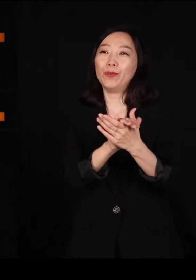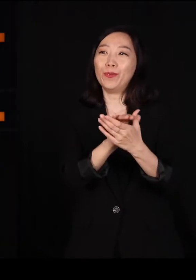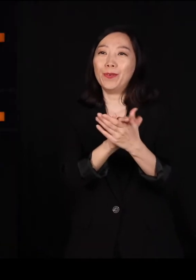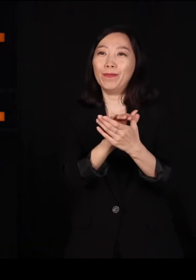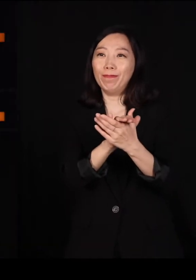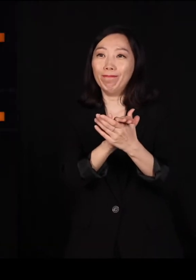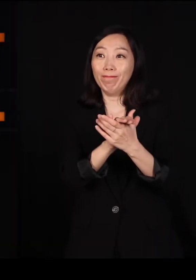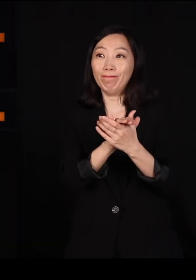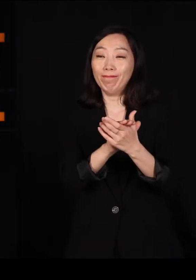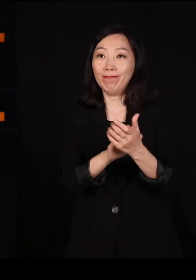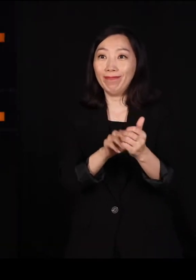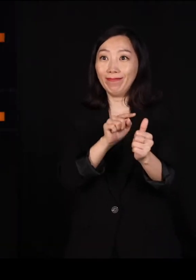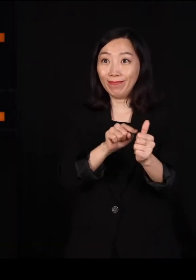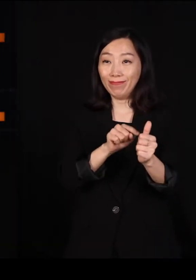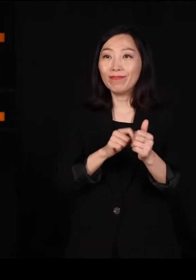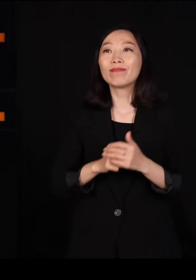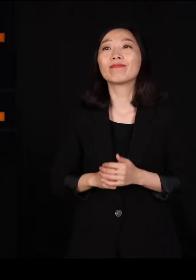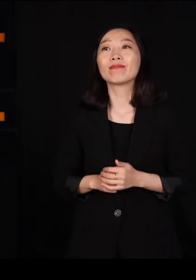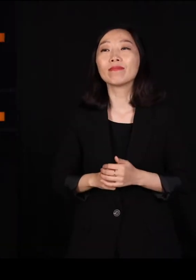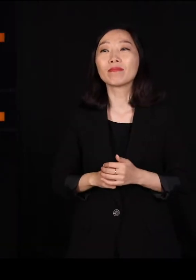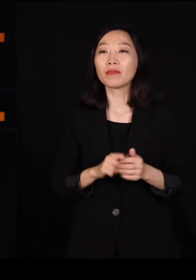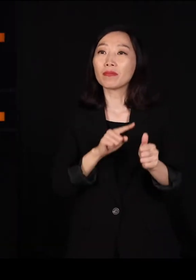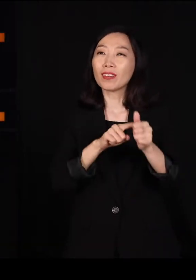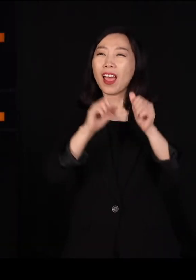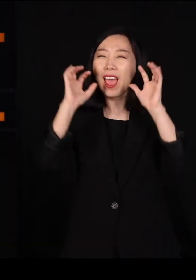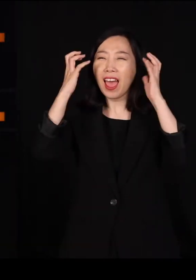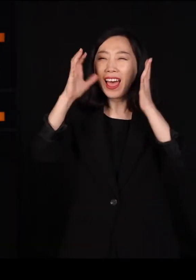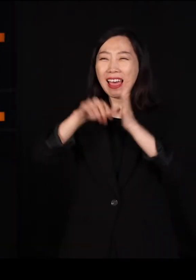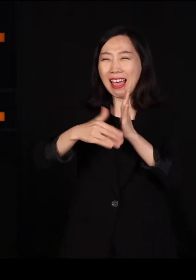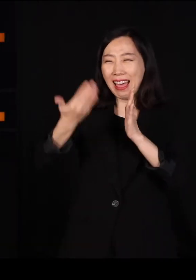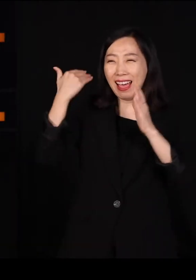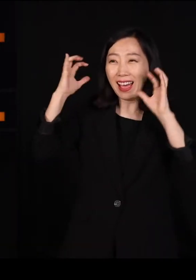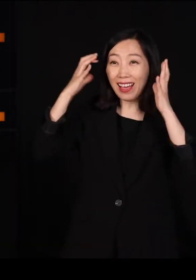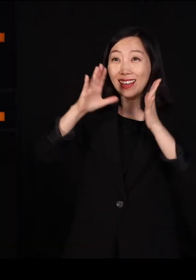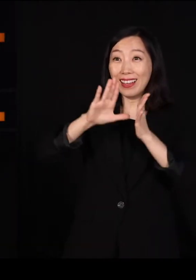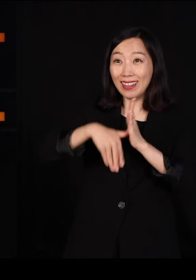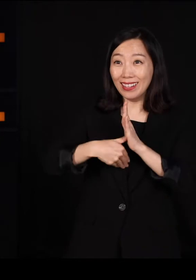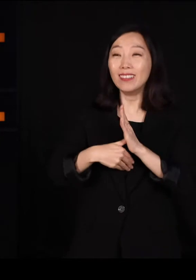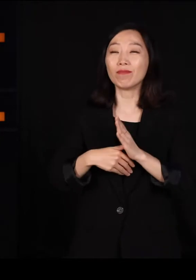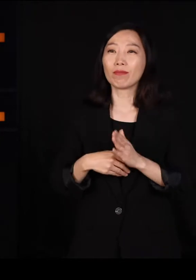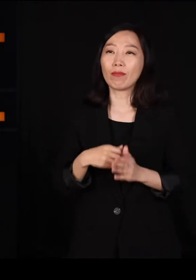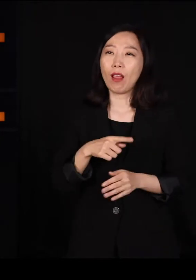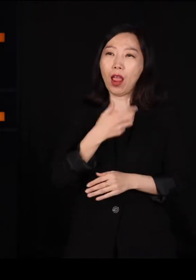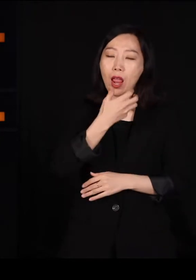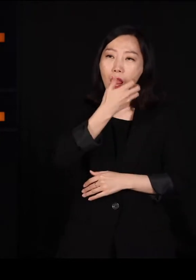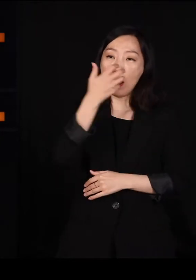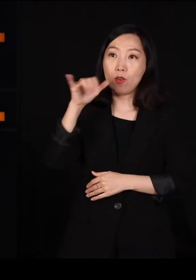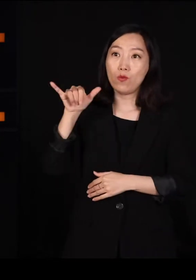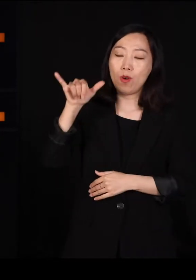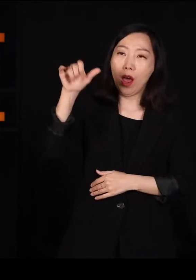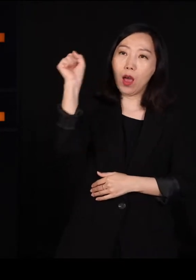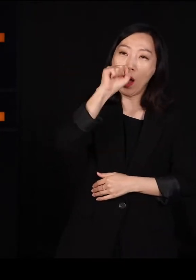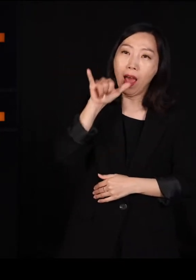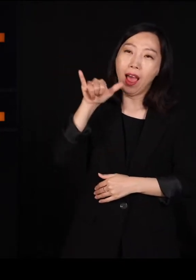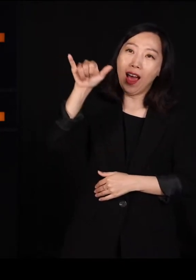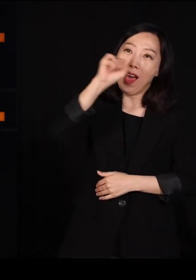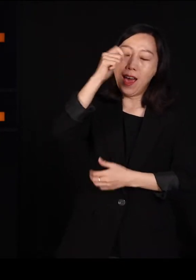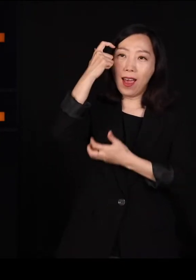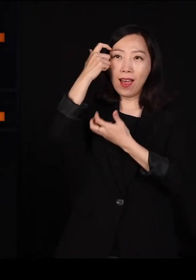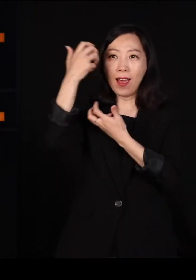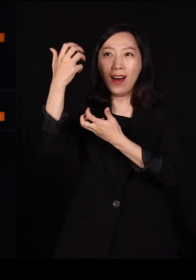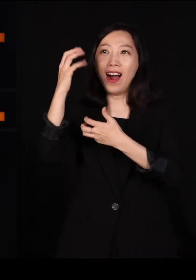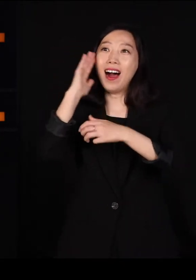있는 친구인데 그 친구가 아기 때는 완전 아기 때 굉장히 비행기를 좋아했어요. 하늘 막